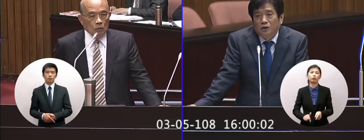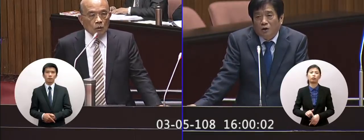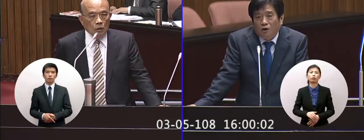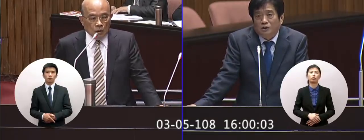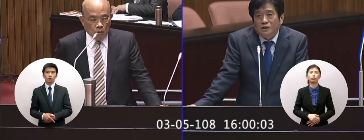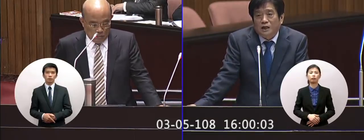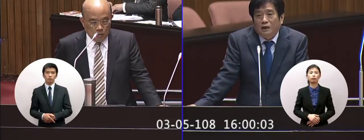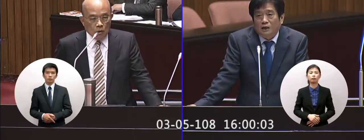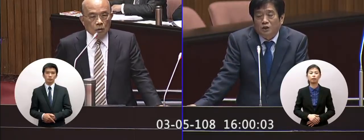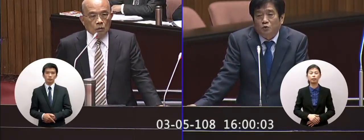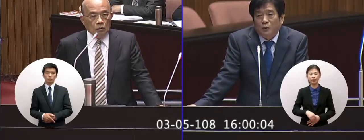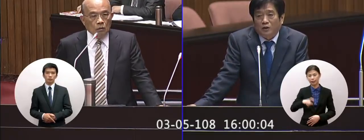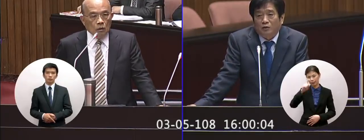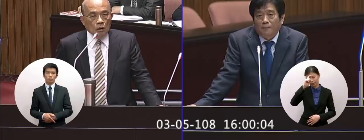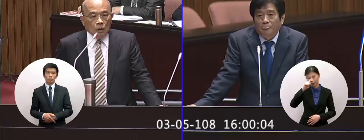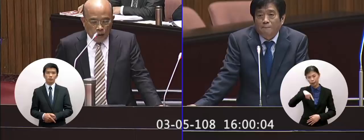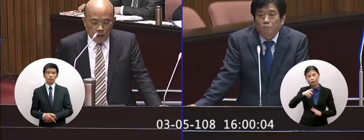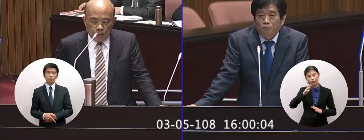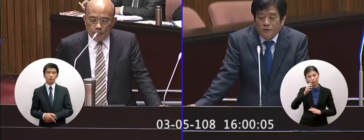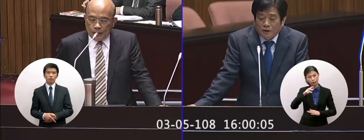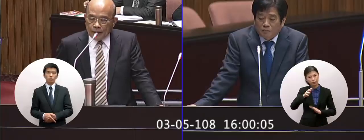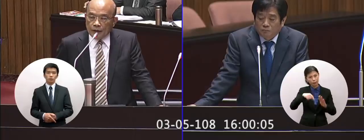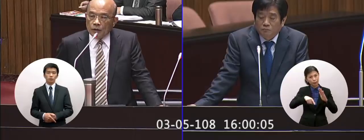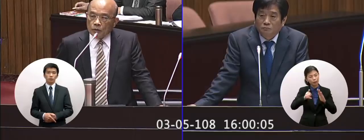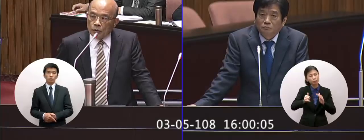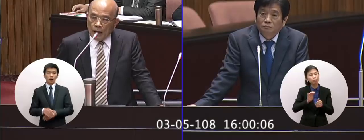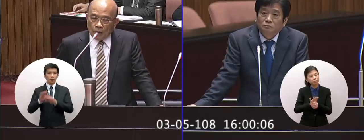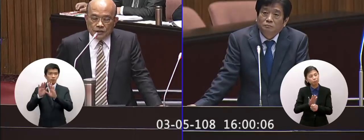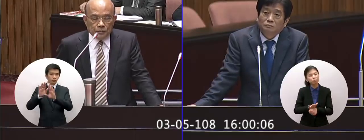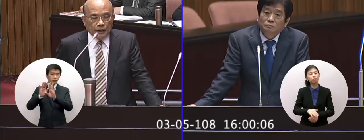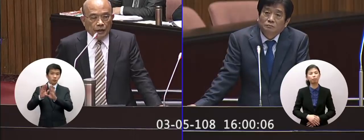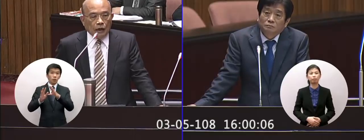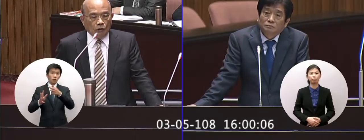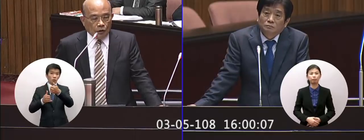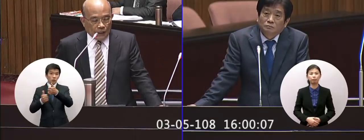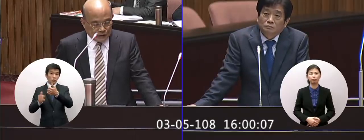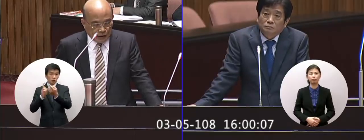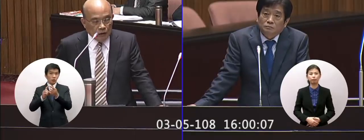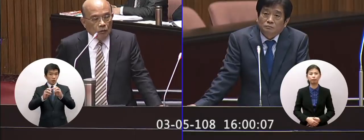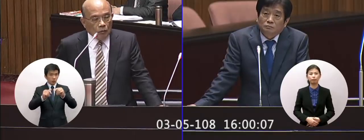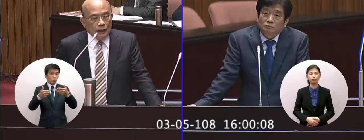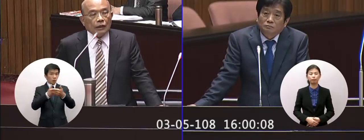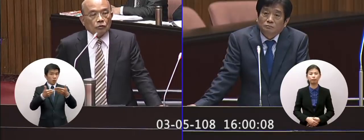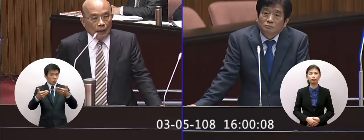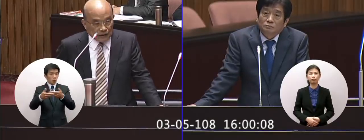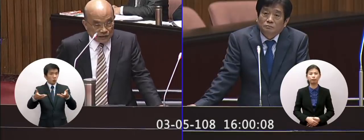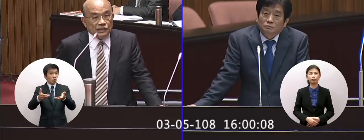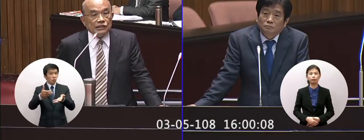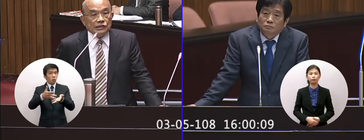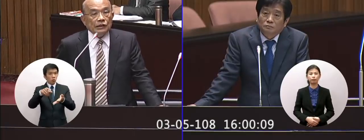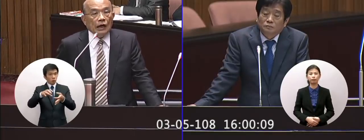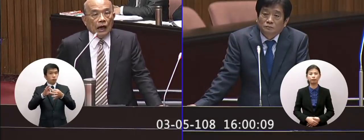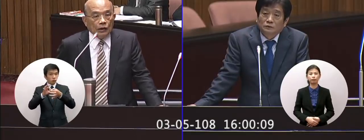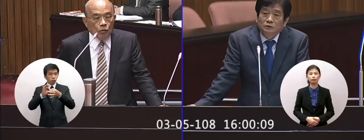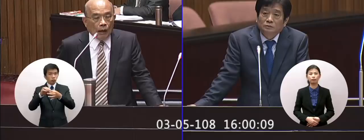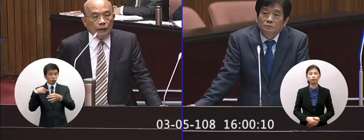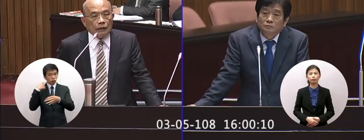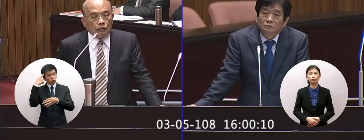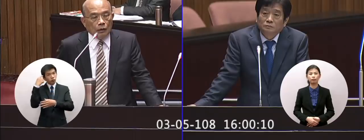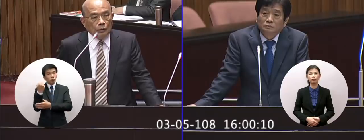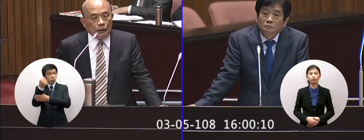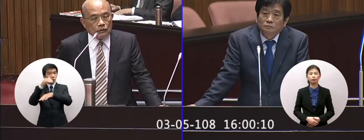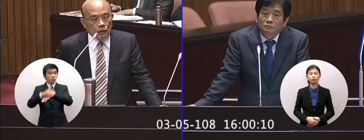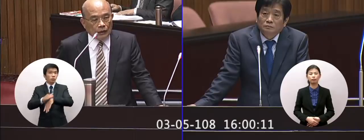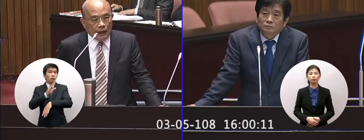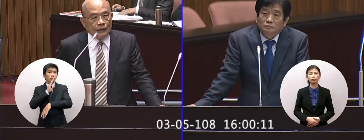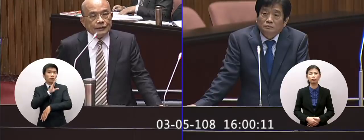清楚，吼、哦，而且甲院长拜托。 麦克奇，委员关心地方交通建设，我一定大力支持。嗯、啊，有关